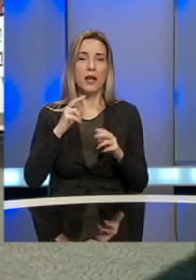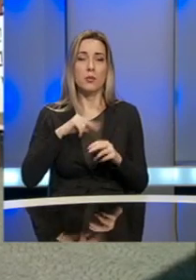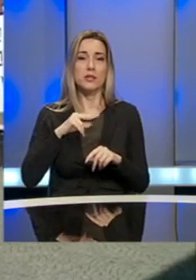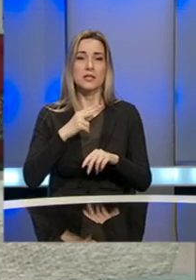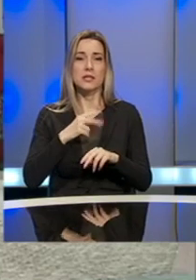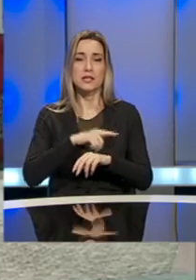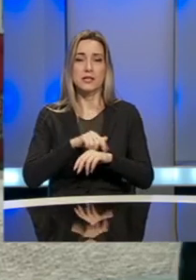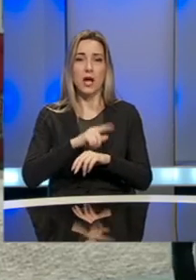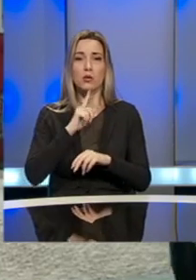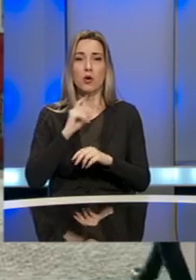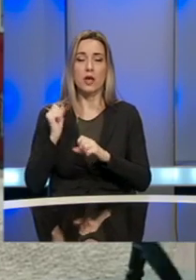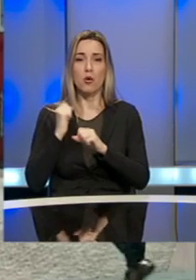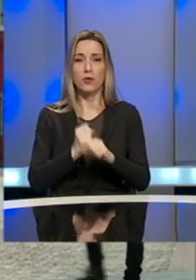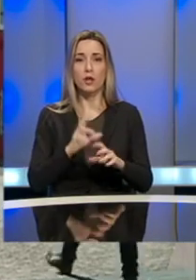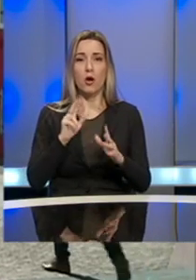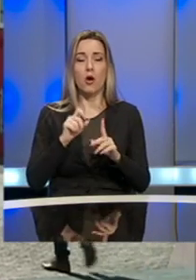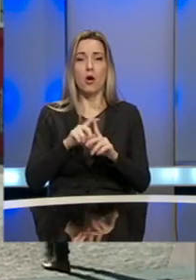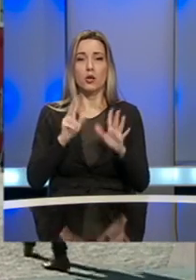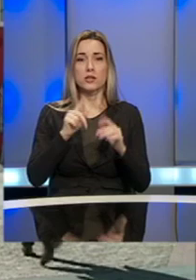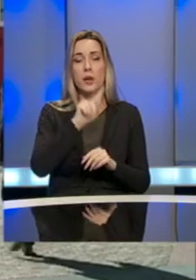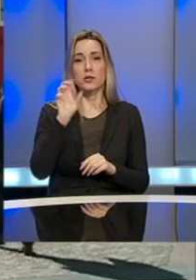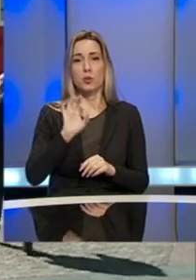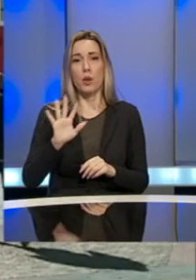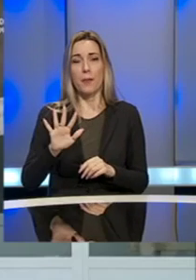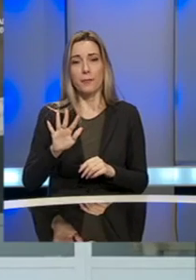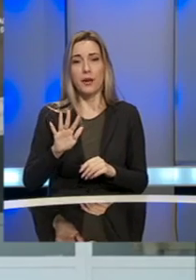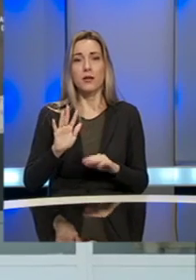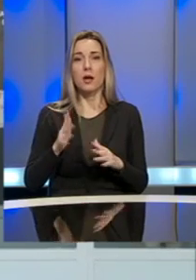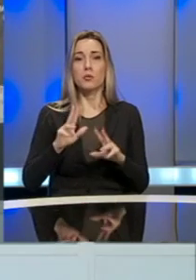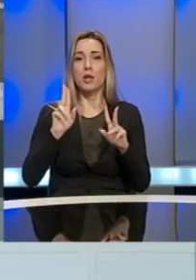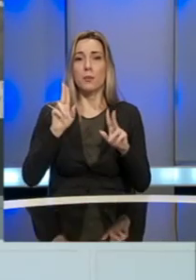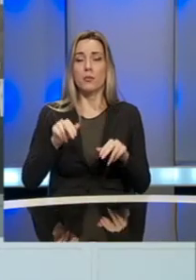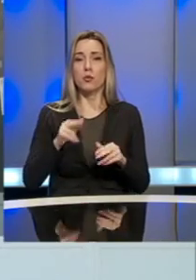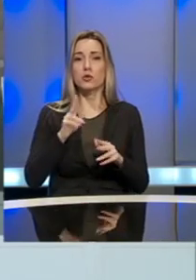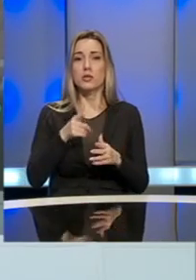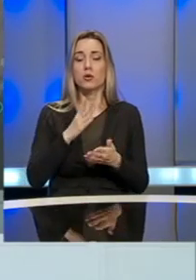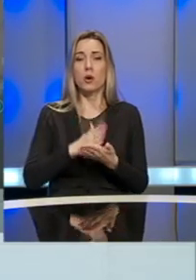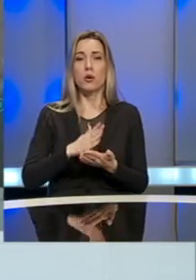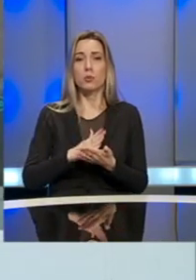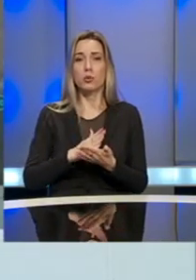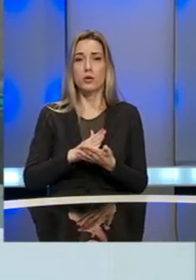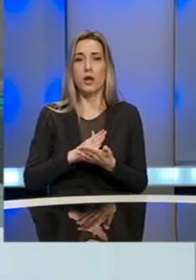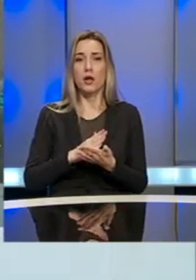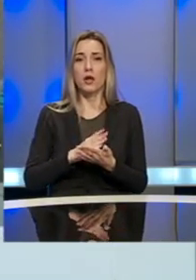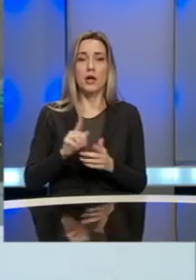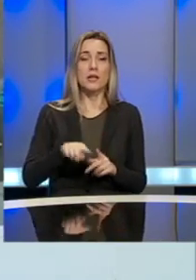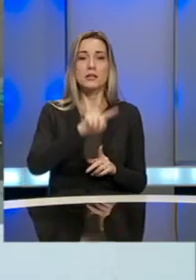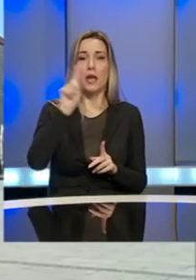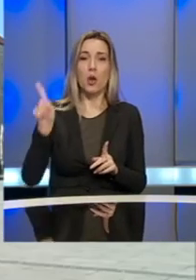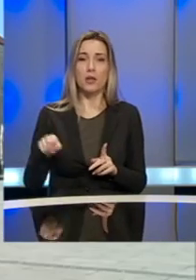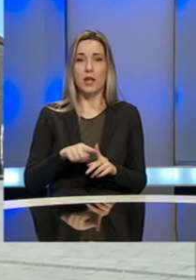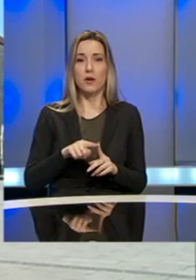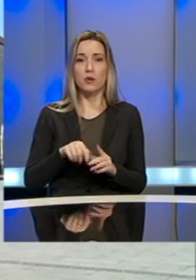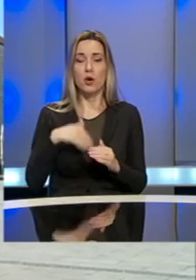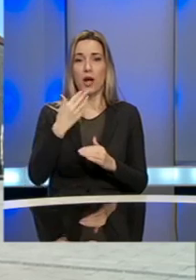sat koji je uveden od 18 do 05, postoji možda mogućnost da to bude i cjelodnevno